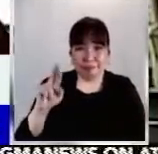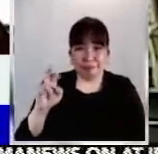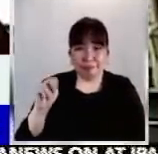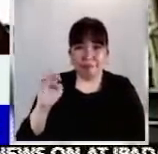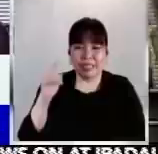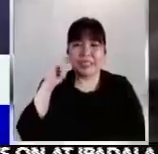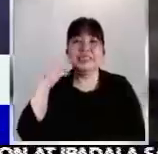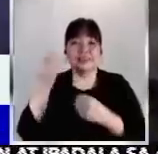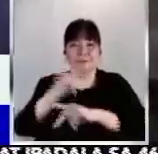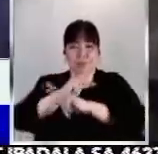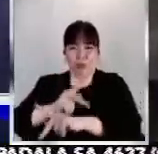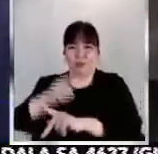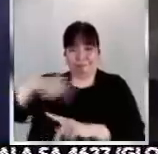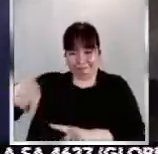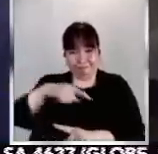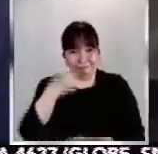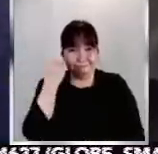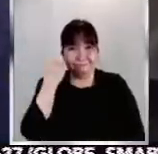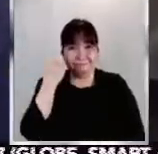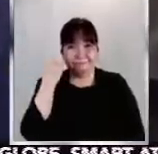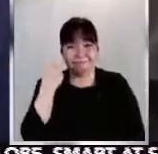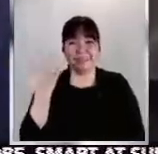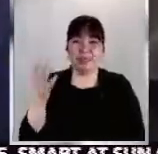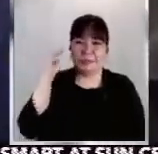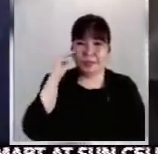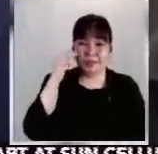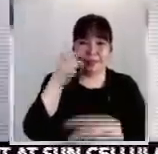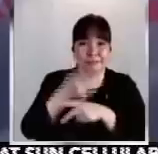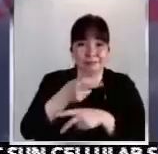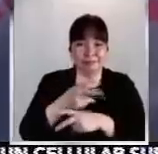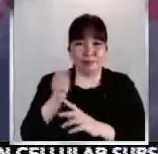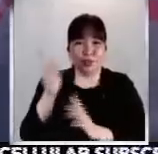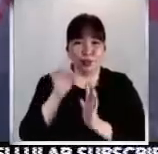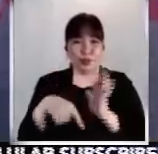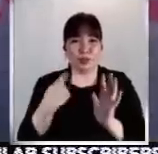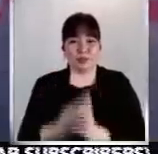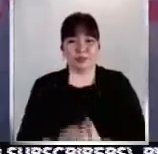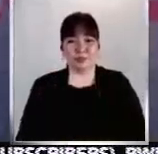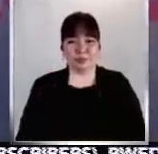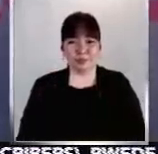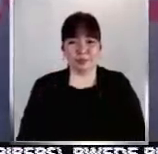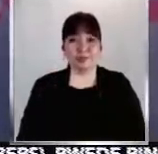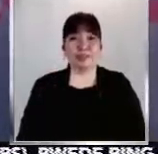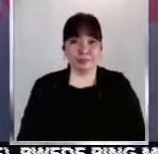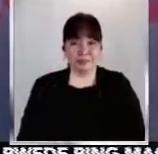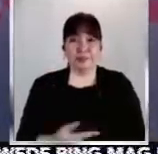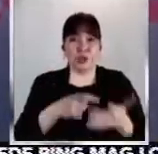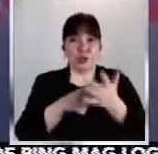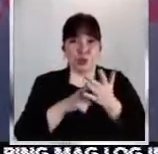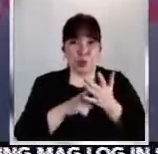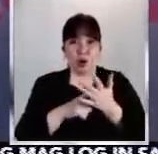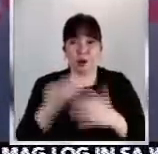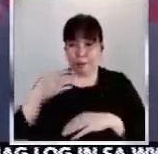Pinoprotektahan tayo ng Nazareno. Maki Pulido nakatutok, 24 oras. Requirement na po sa boundary ng Bulacan